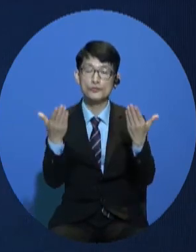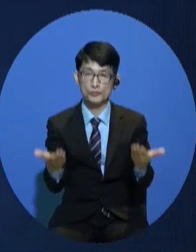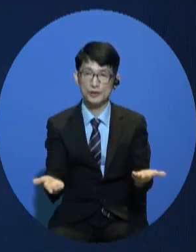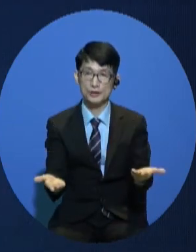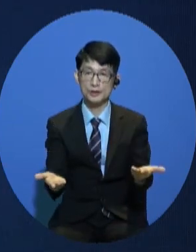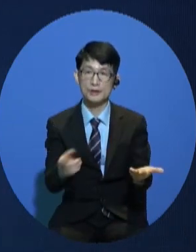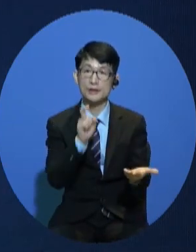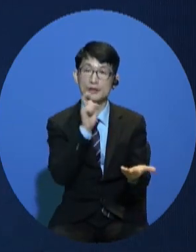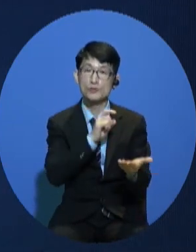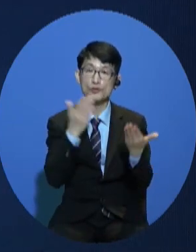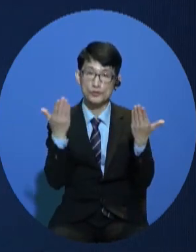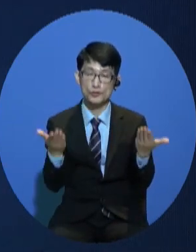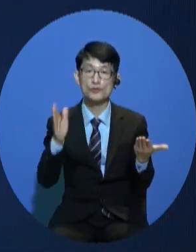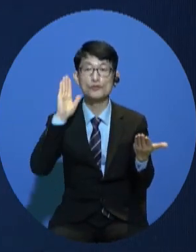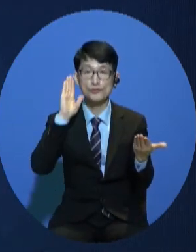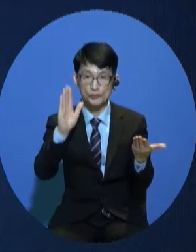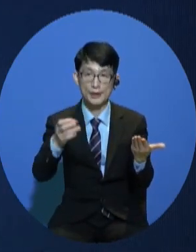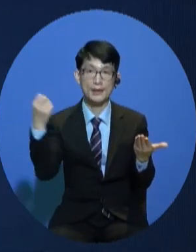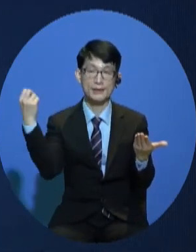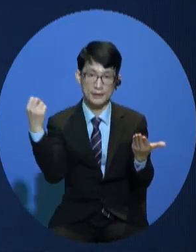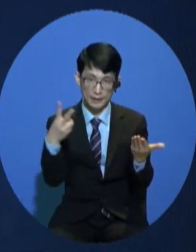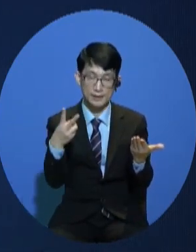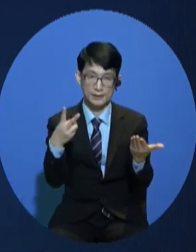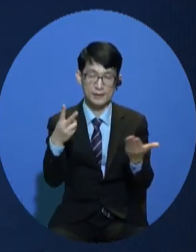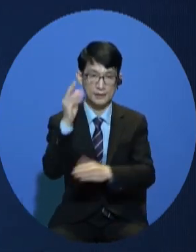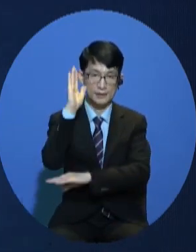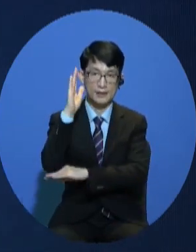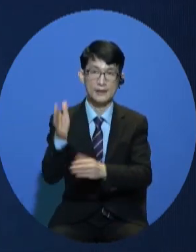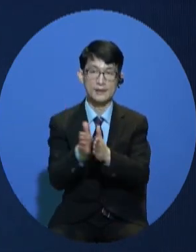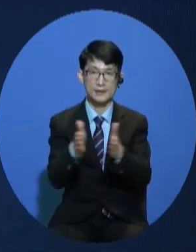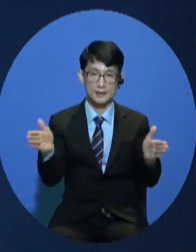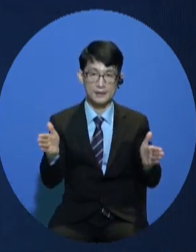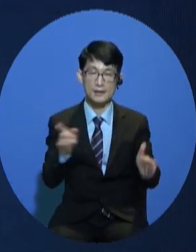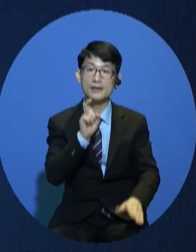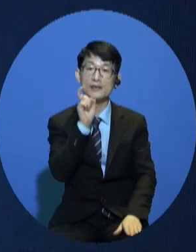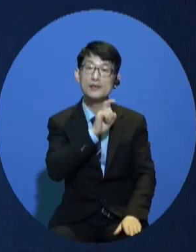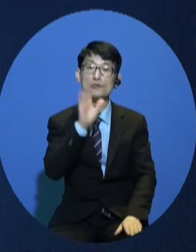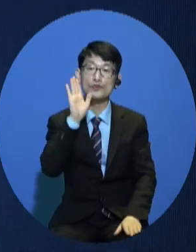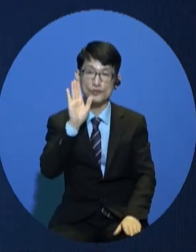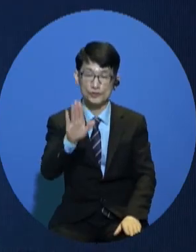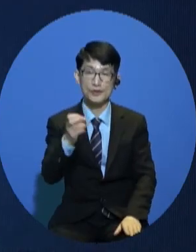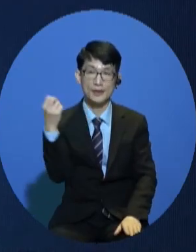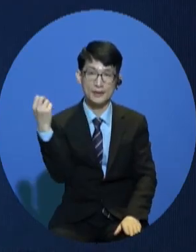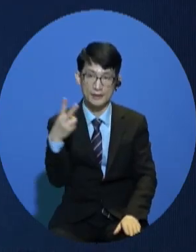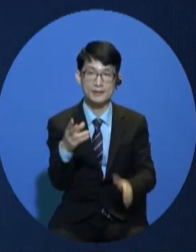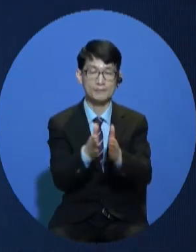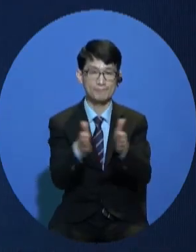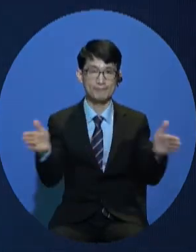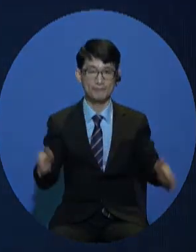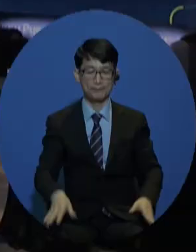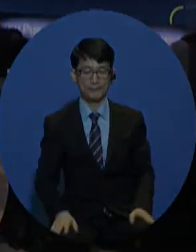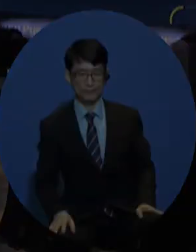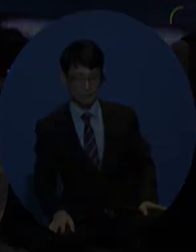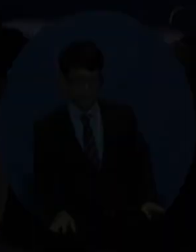10분 후에 바로 심포지엄 진행하겠습니다. 온라인 참석자 여러분들 10분 후에 다시 찾아뵙겠습니다. 고맙습니다.